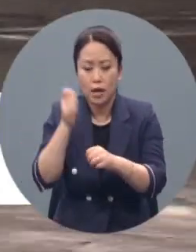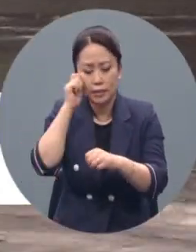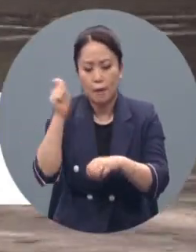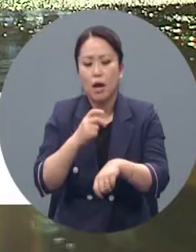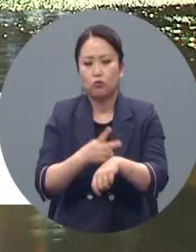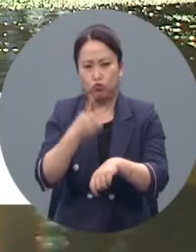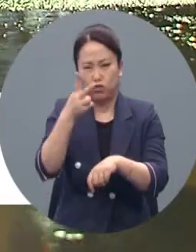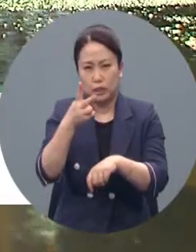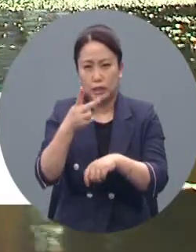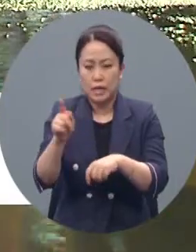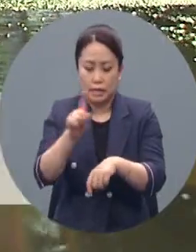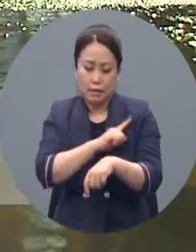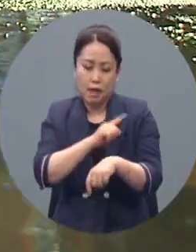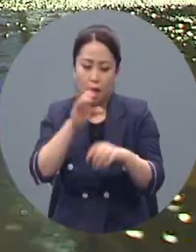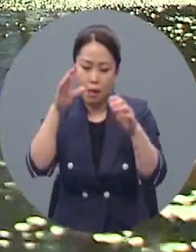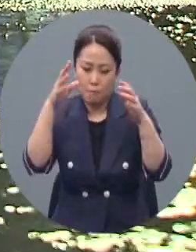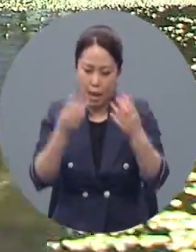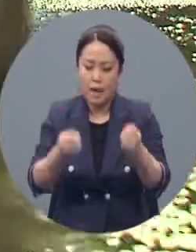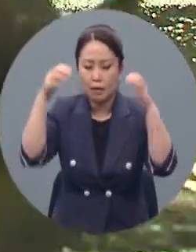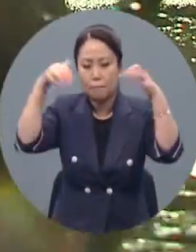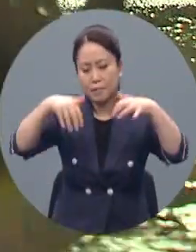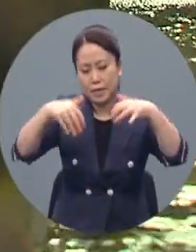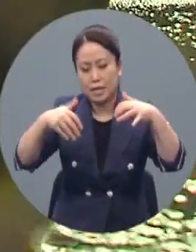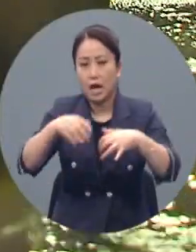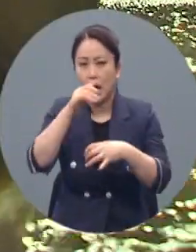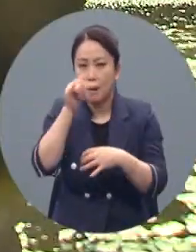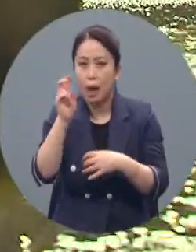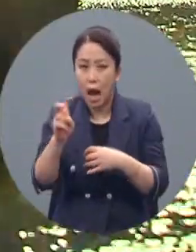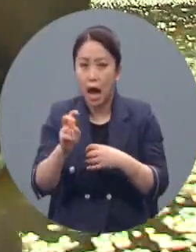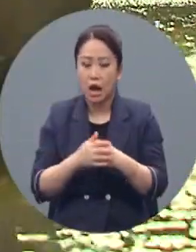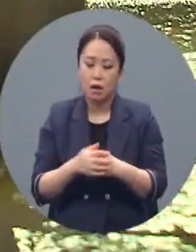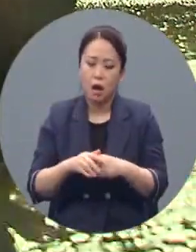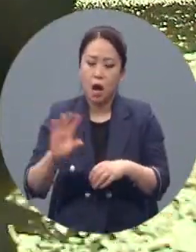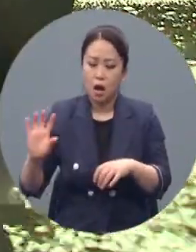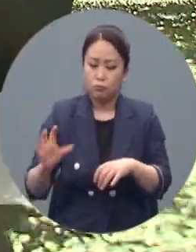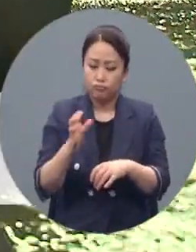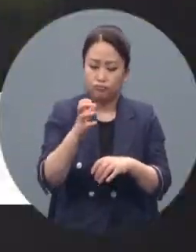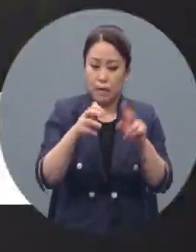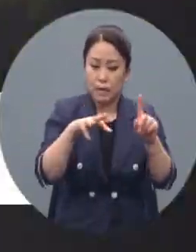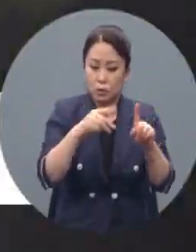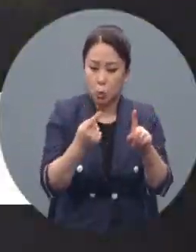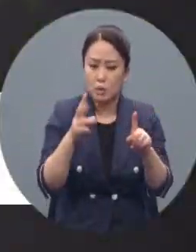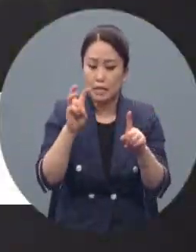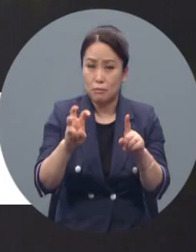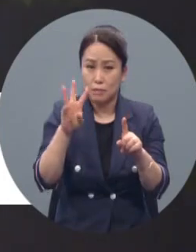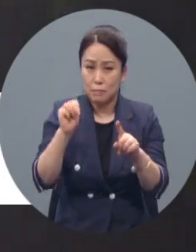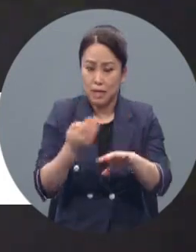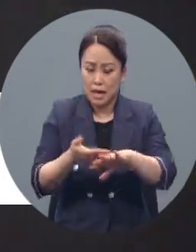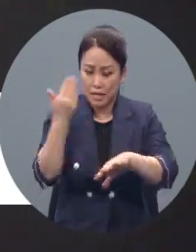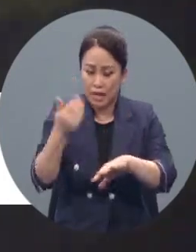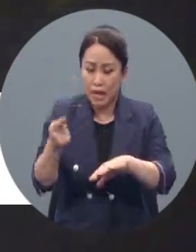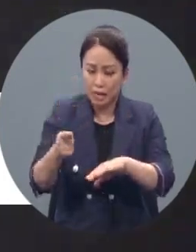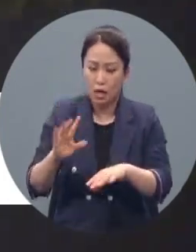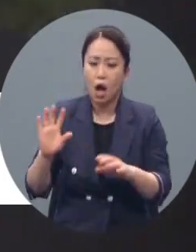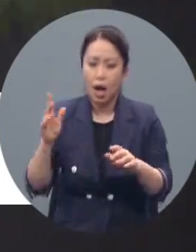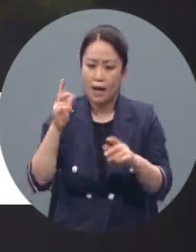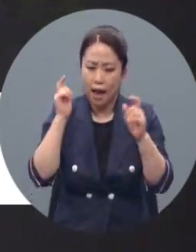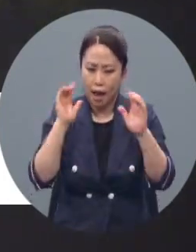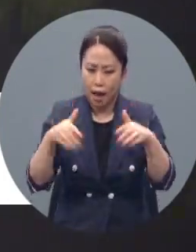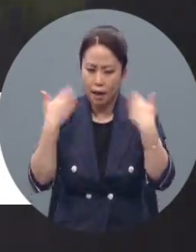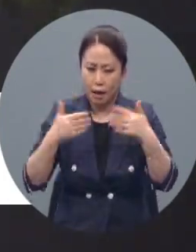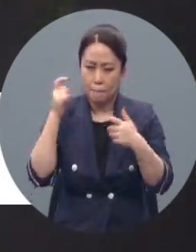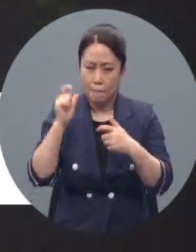뿌릴 것으로 예상됩니다. 순간 최대 풍속이 초속 30m를 넘는 강풍도 예상돼 피해가 우려되고